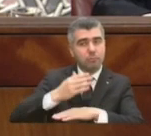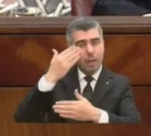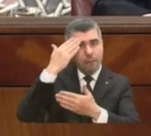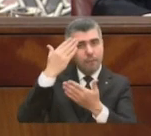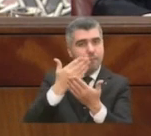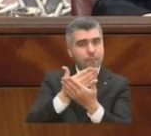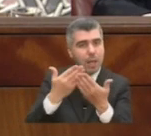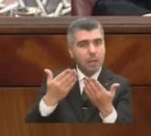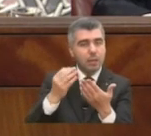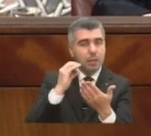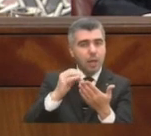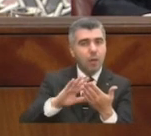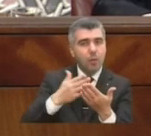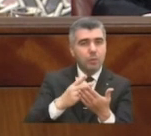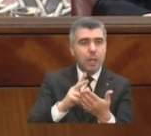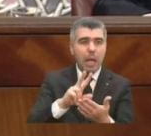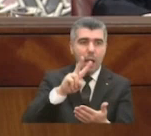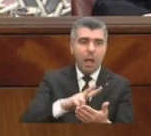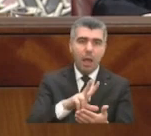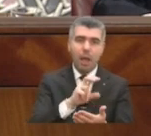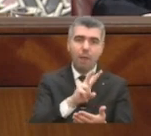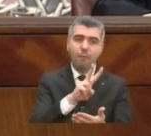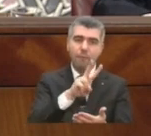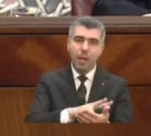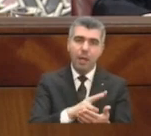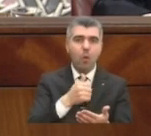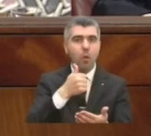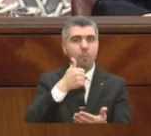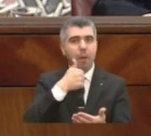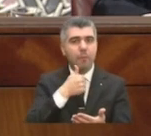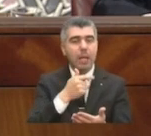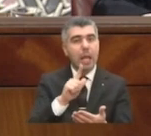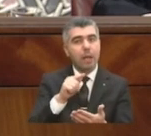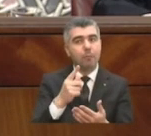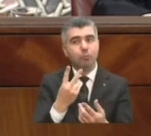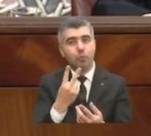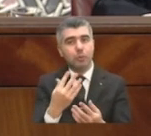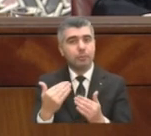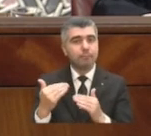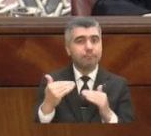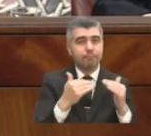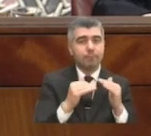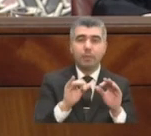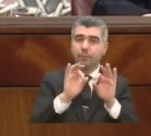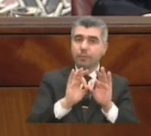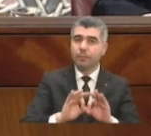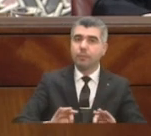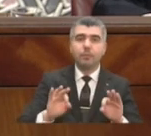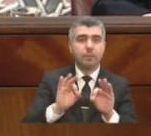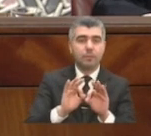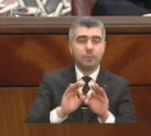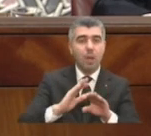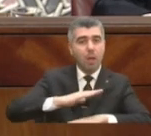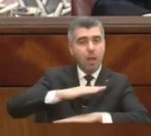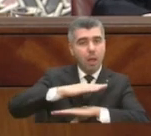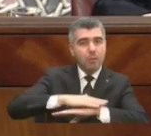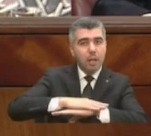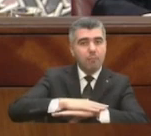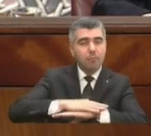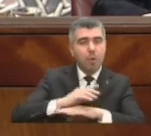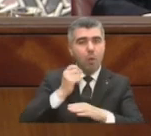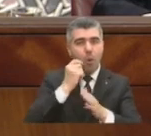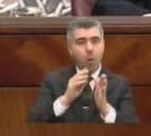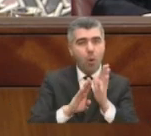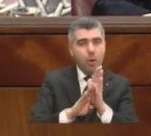التمييز بين الحقائق والمغلقات والعمل على ترسيخ سمو المبادئ وصوني